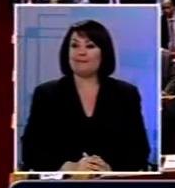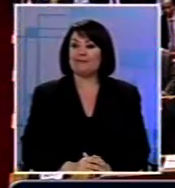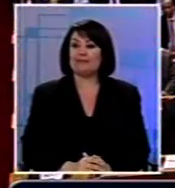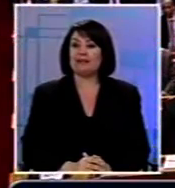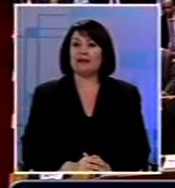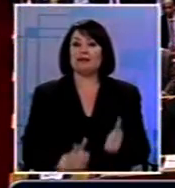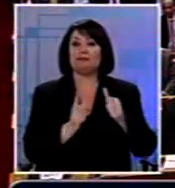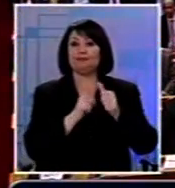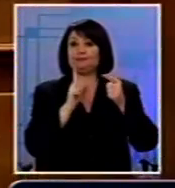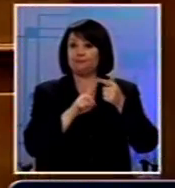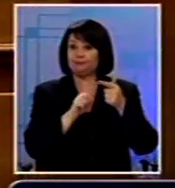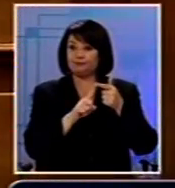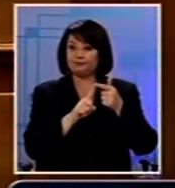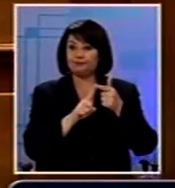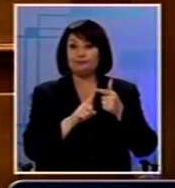Δεύτερον,